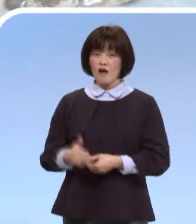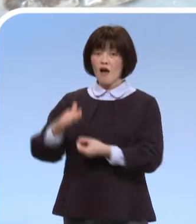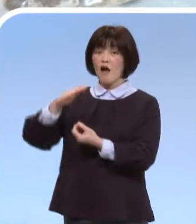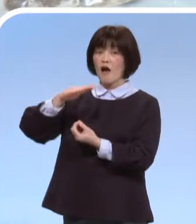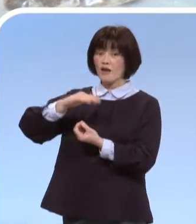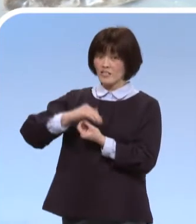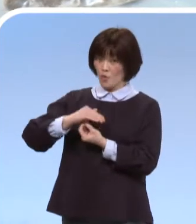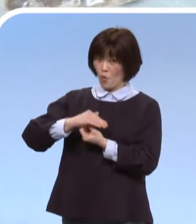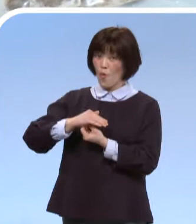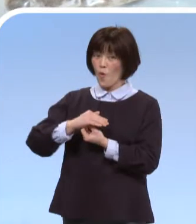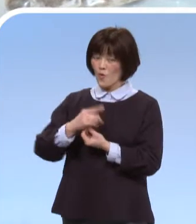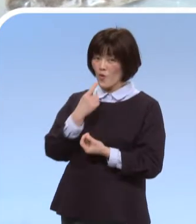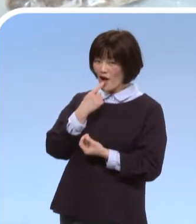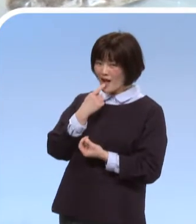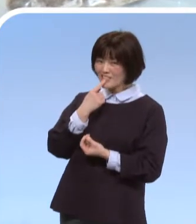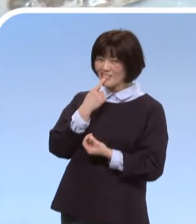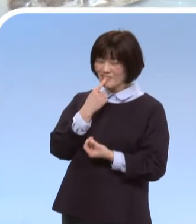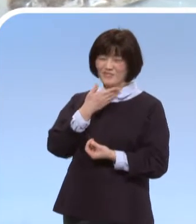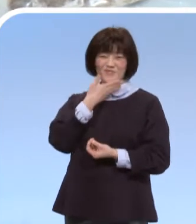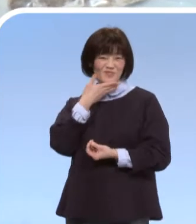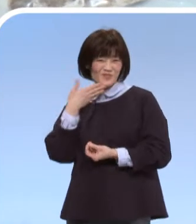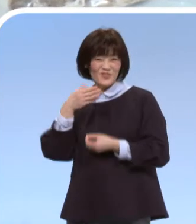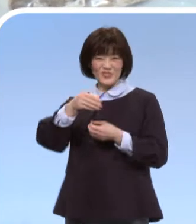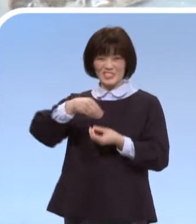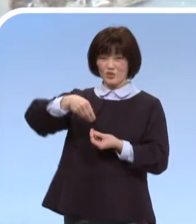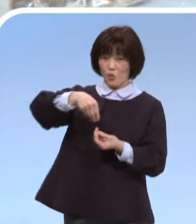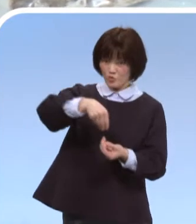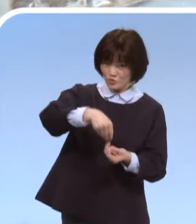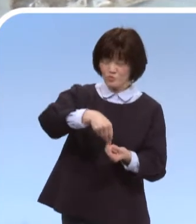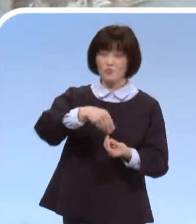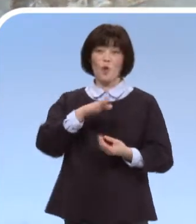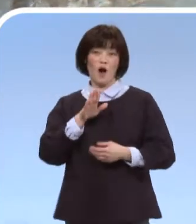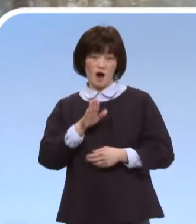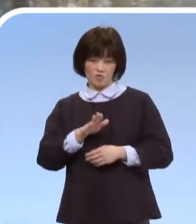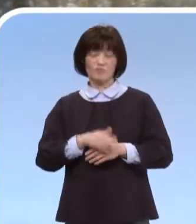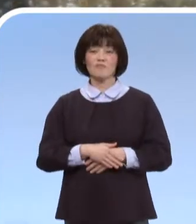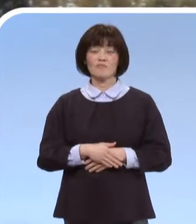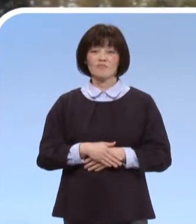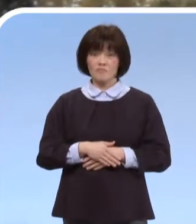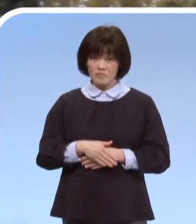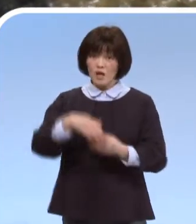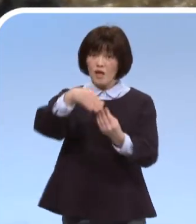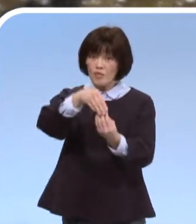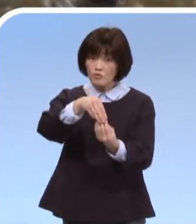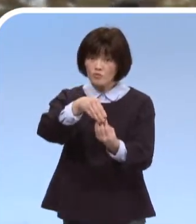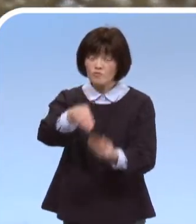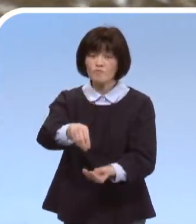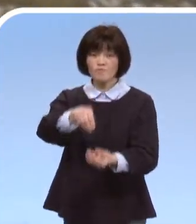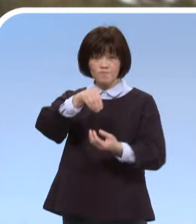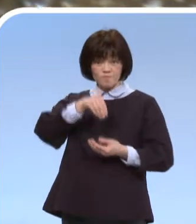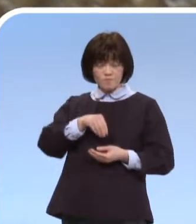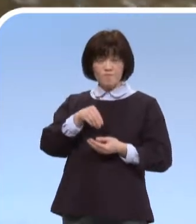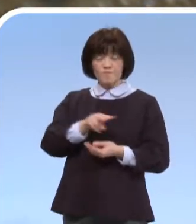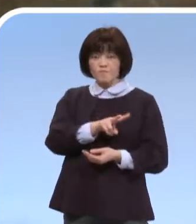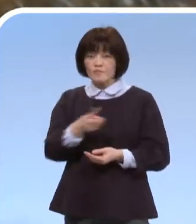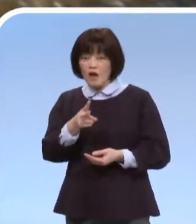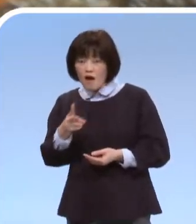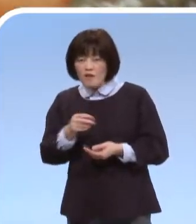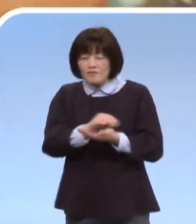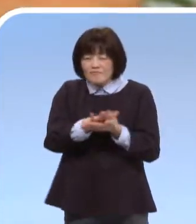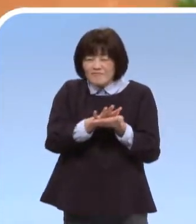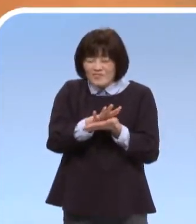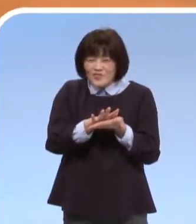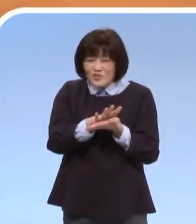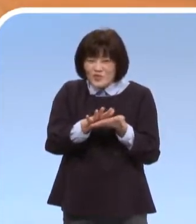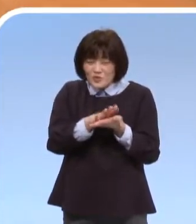キノコのコクを最大限に引き出したペーストや、採れたてのナスを一度焼いてからすりつぶした野